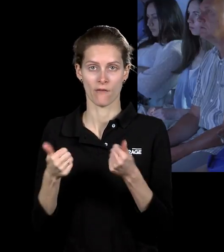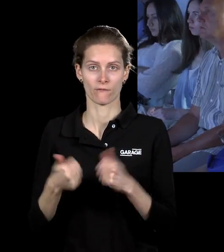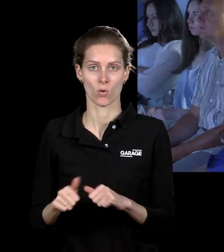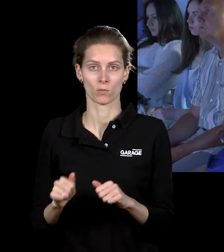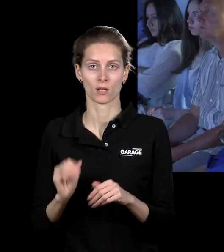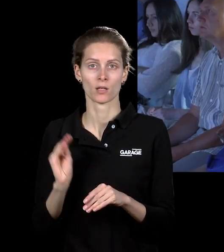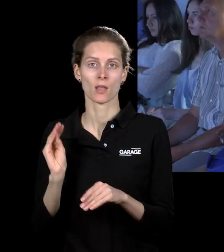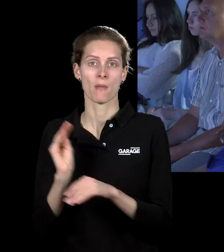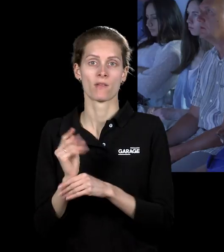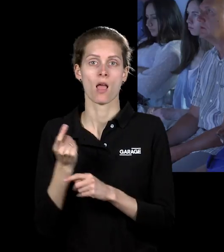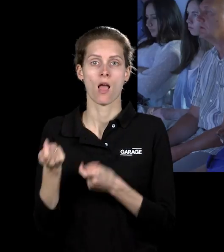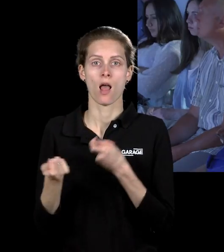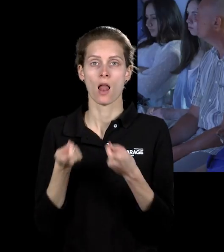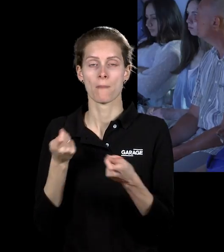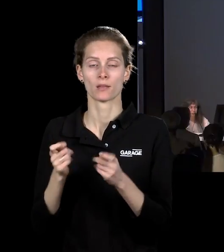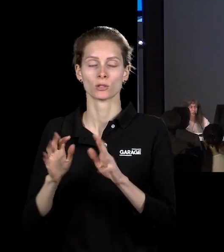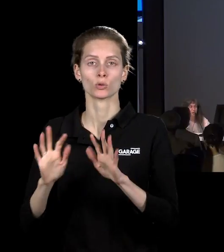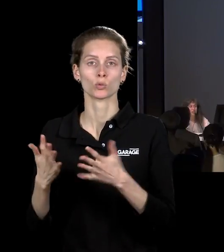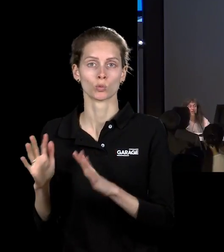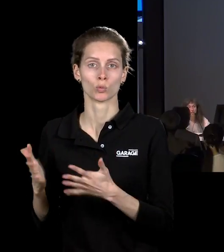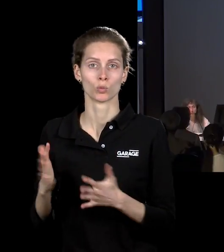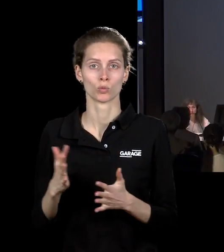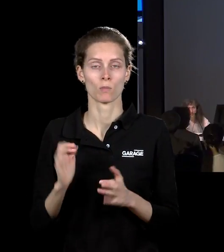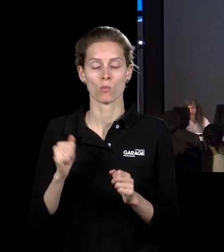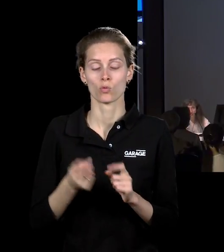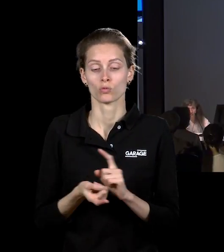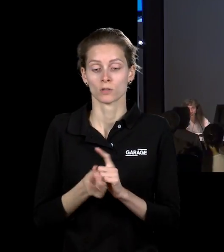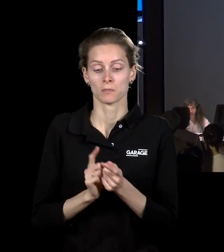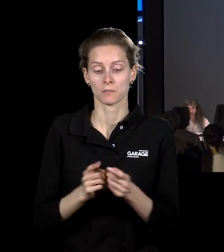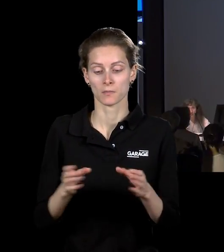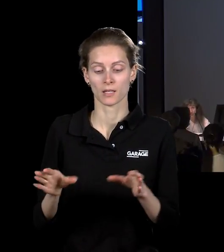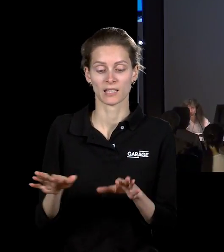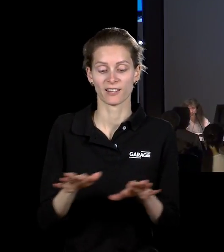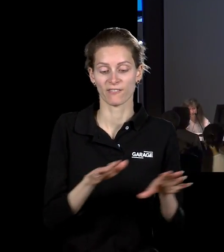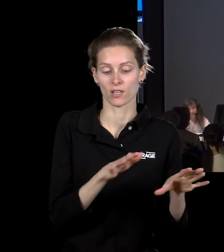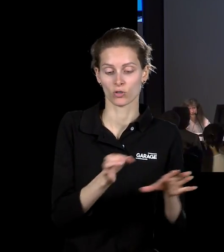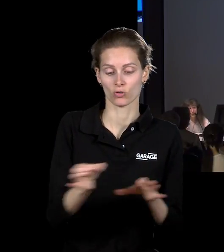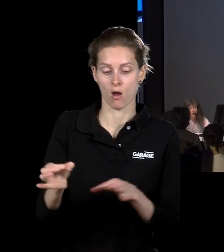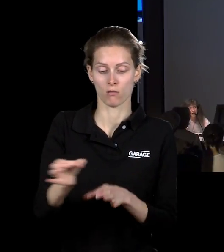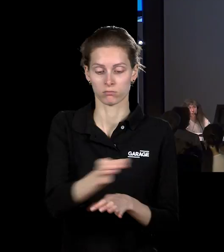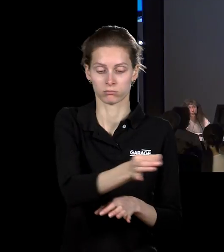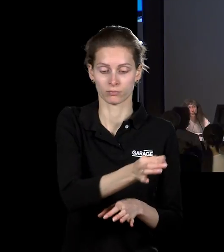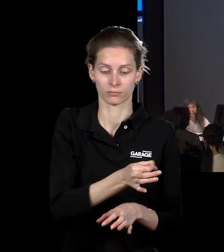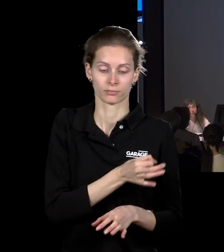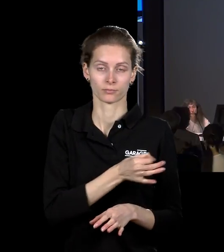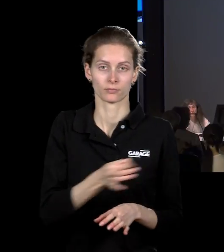случая. Теоретически можно менять эту работу, передвигая по ней различным образом этот шарик. Но при этом как бы ни на